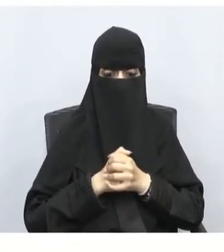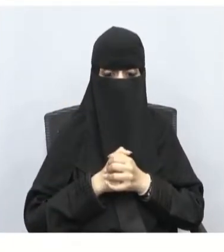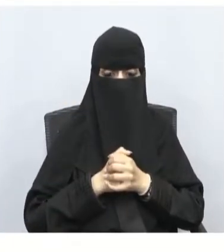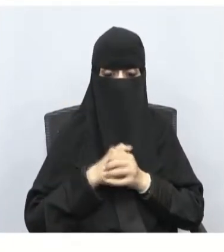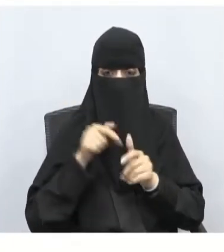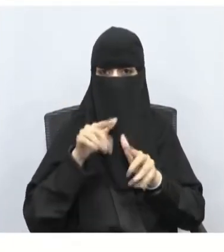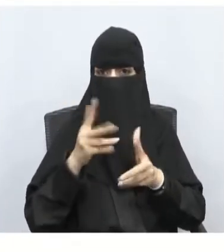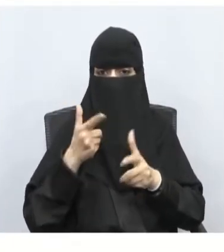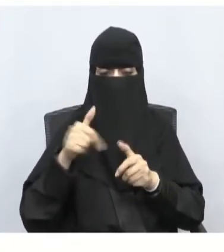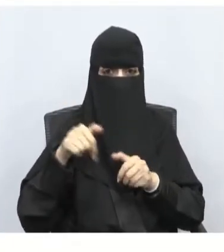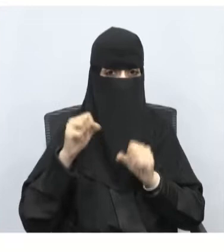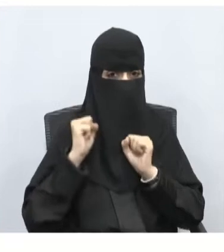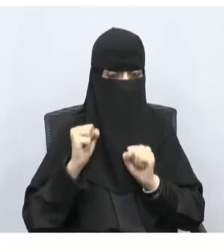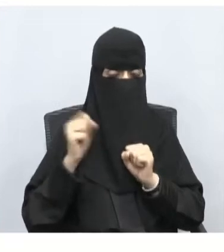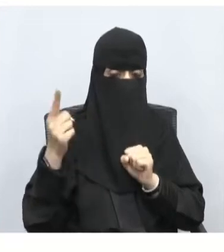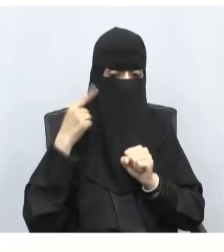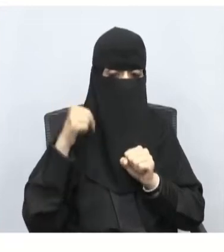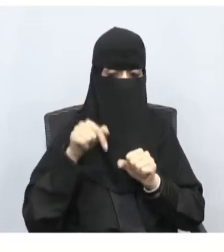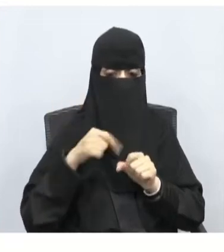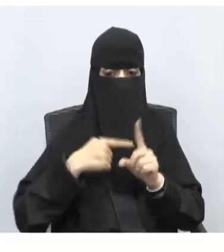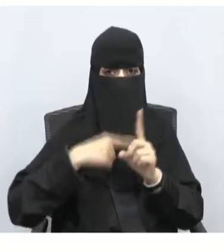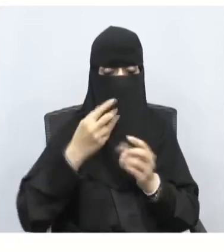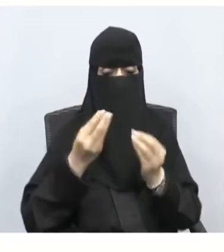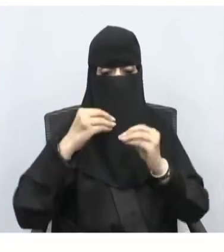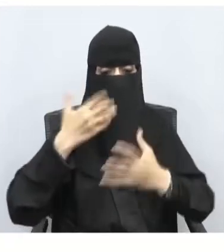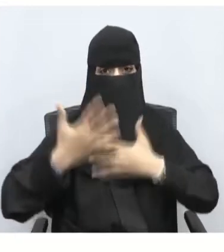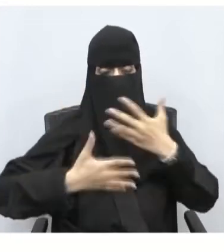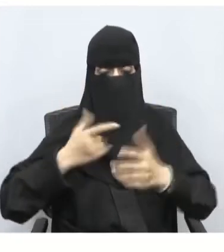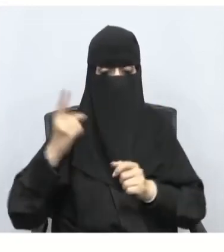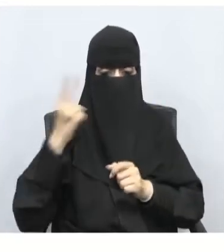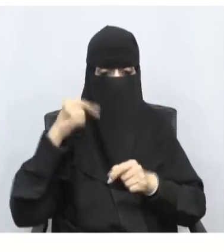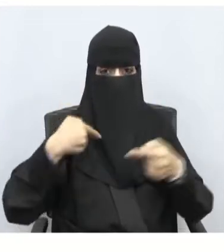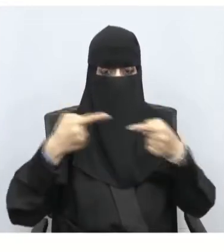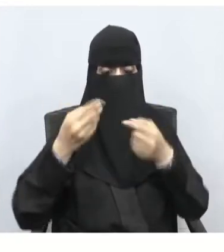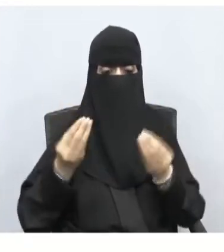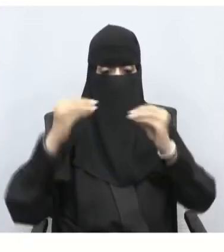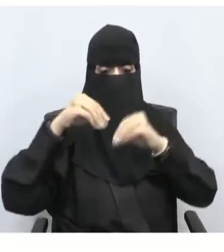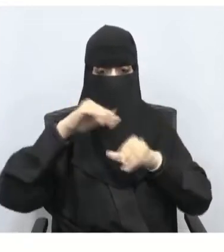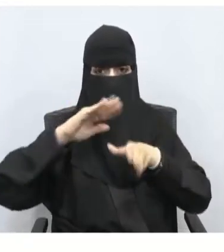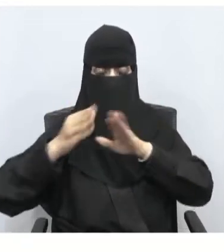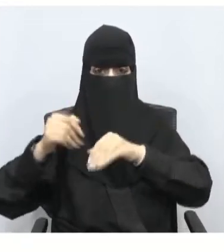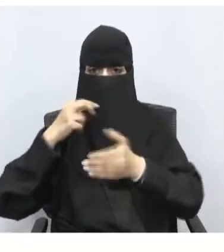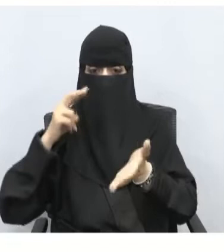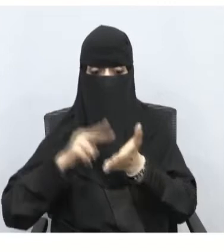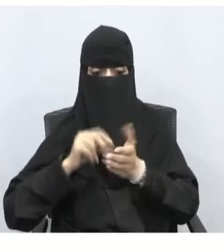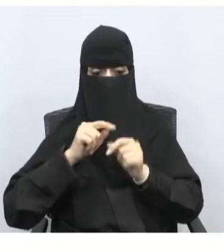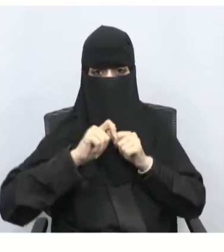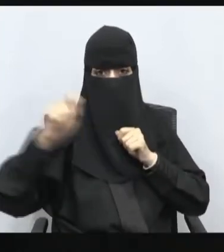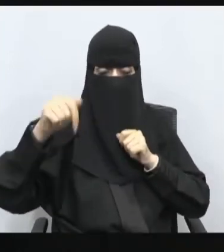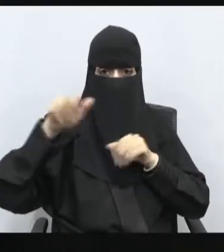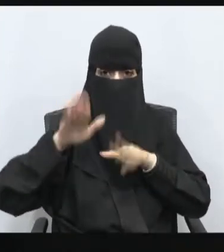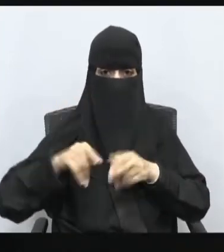ما هي شدة الصوت؟ هي كمية الطاقة الصوتية التي تحملها الموجة وتعبر